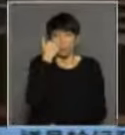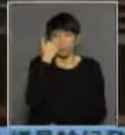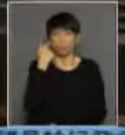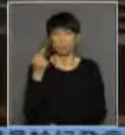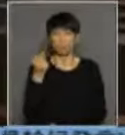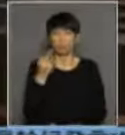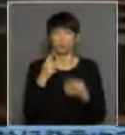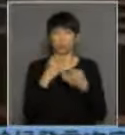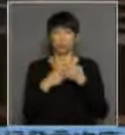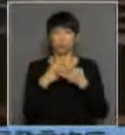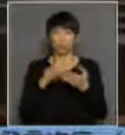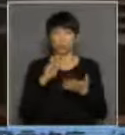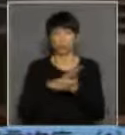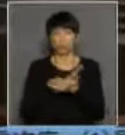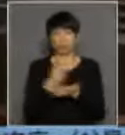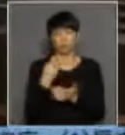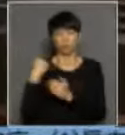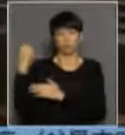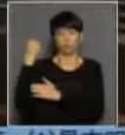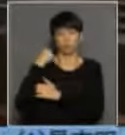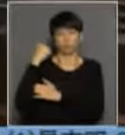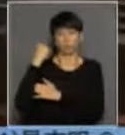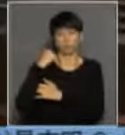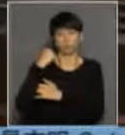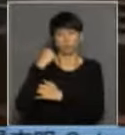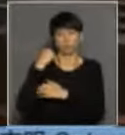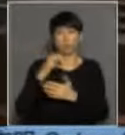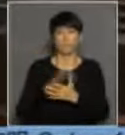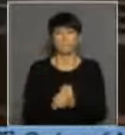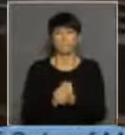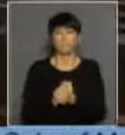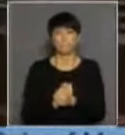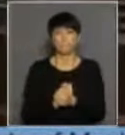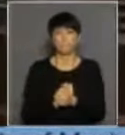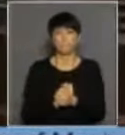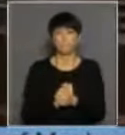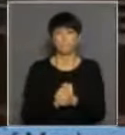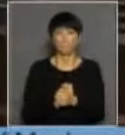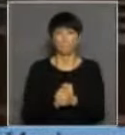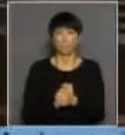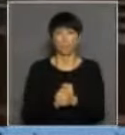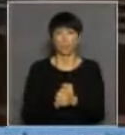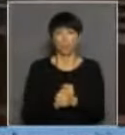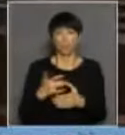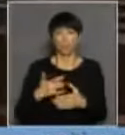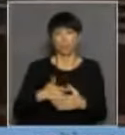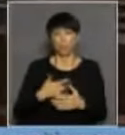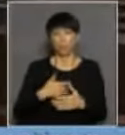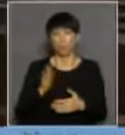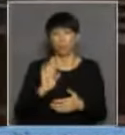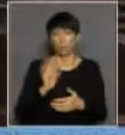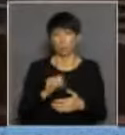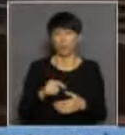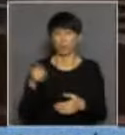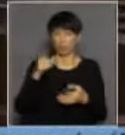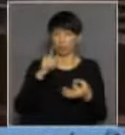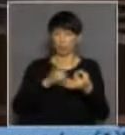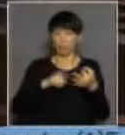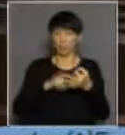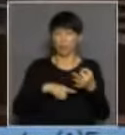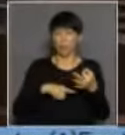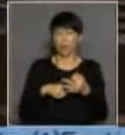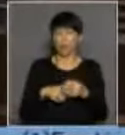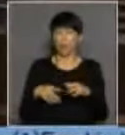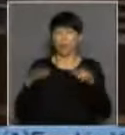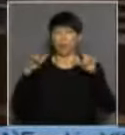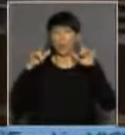年來的努力。既然叫得魔童的話呢，雖然我就沒有拉到那個級數，不過我做法律超